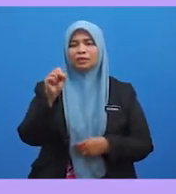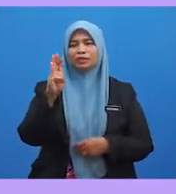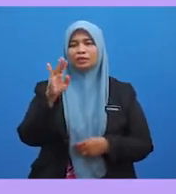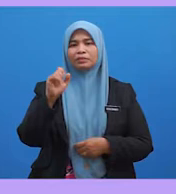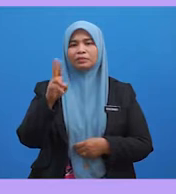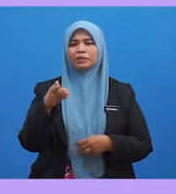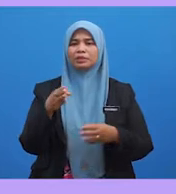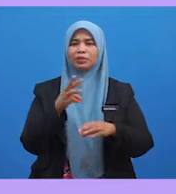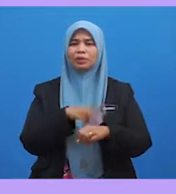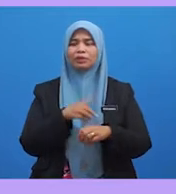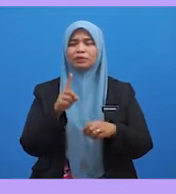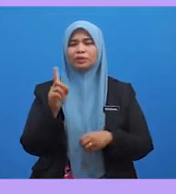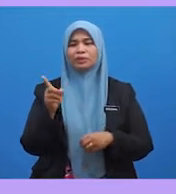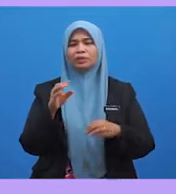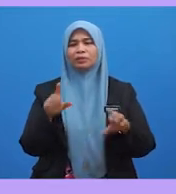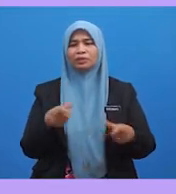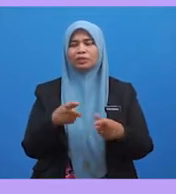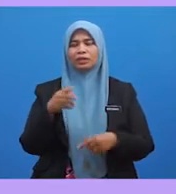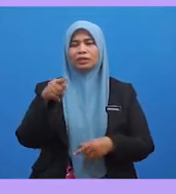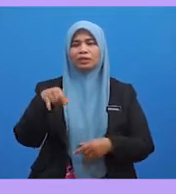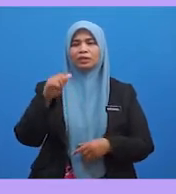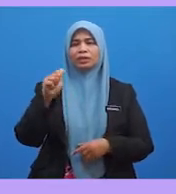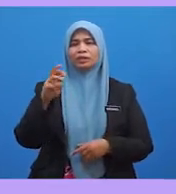dia melaksanakan qiyamul lail.